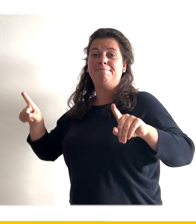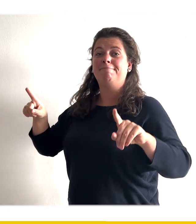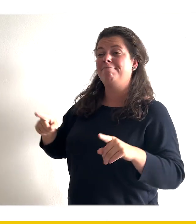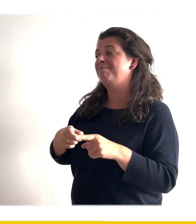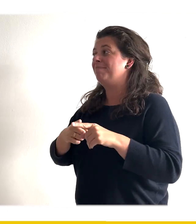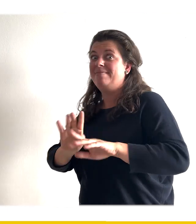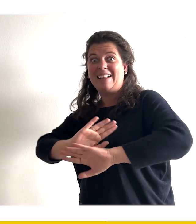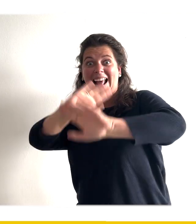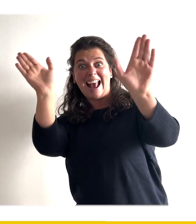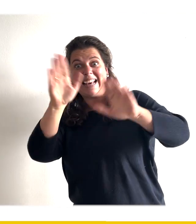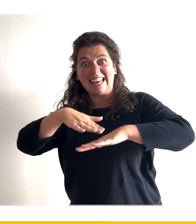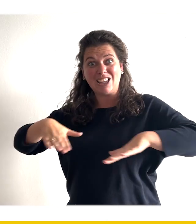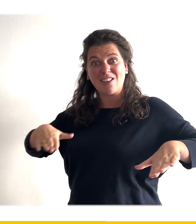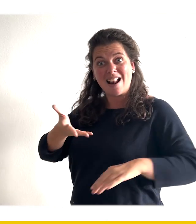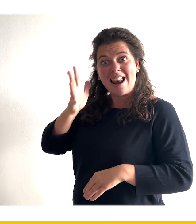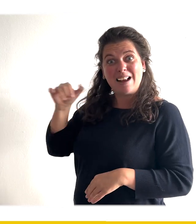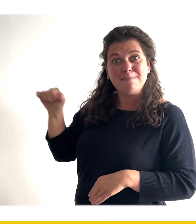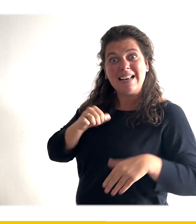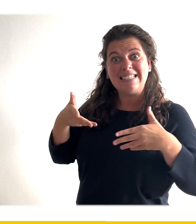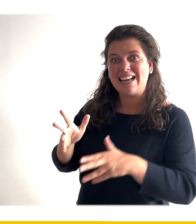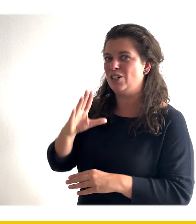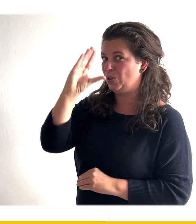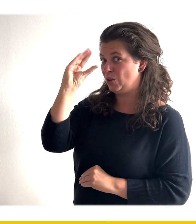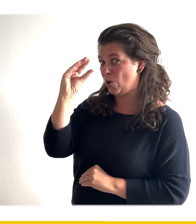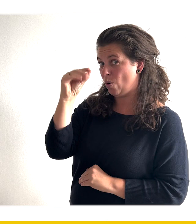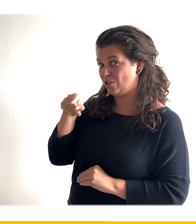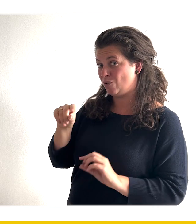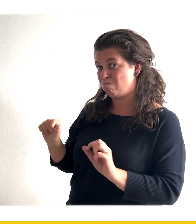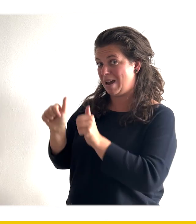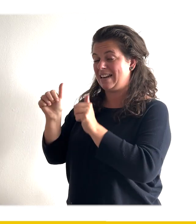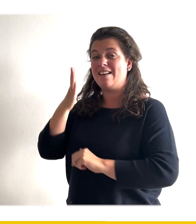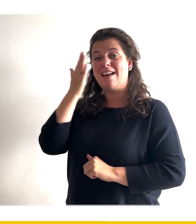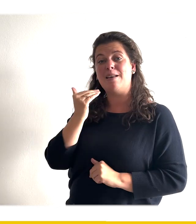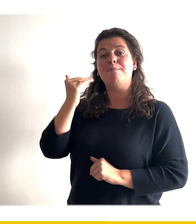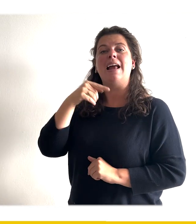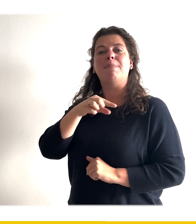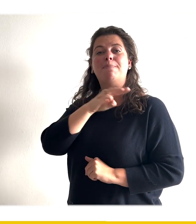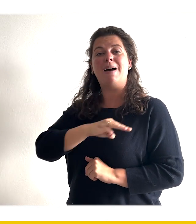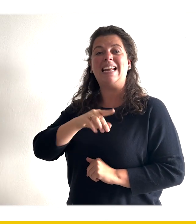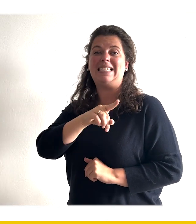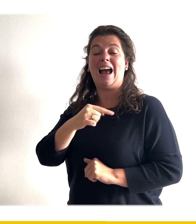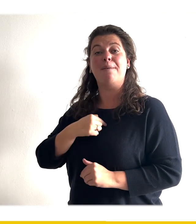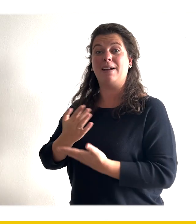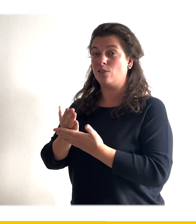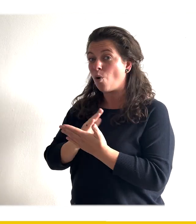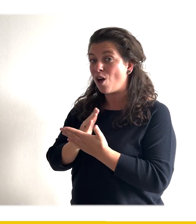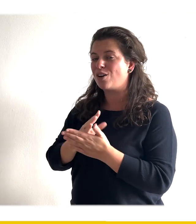Hey kids, zing lekker met ons mee. De jongens mogen met mij meedoen. En de meiden met Marissa, oké?